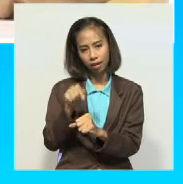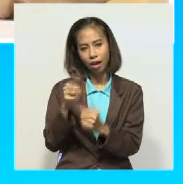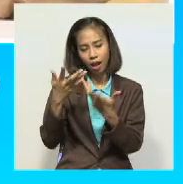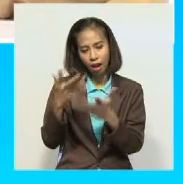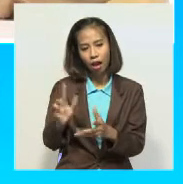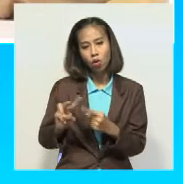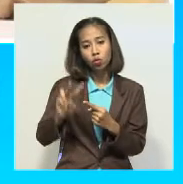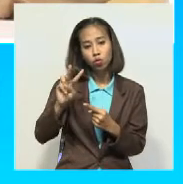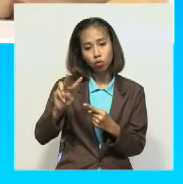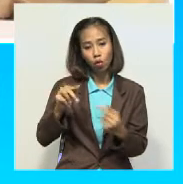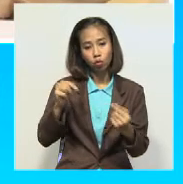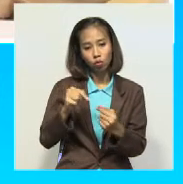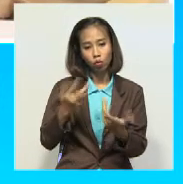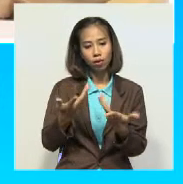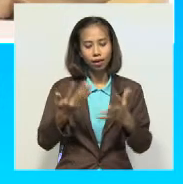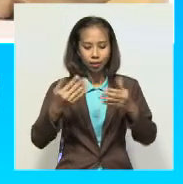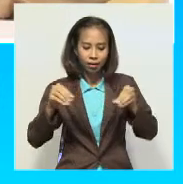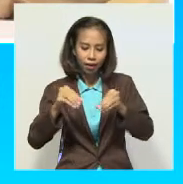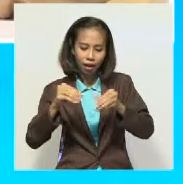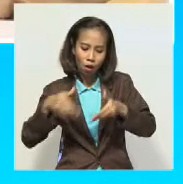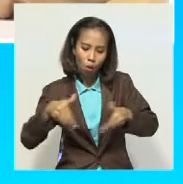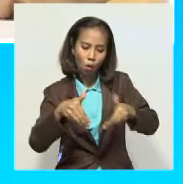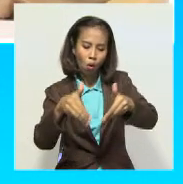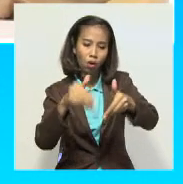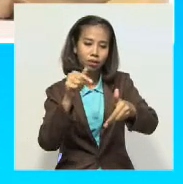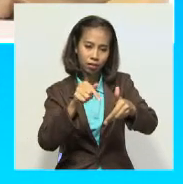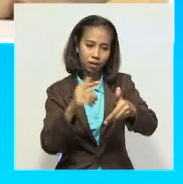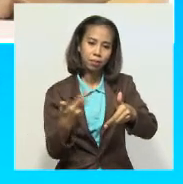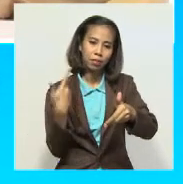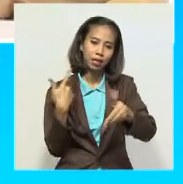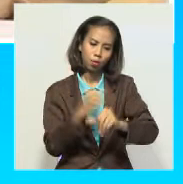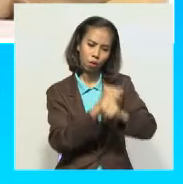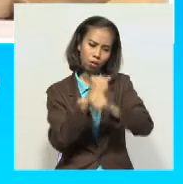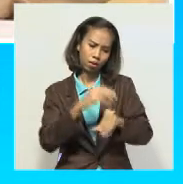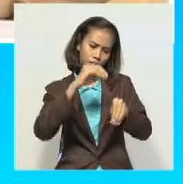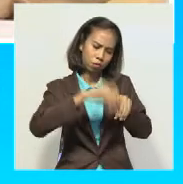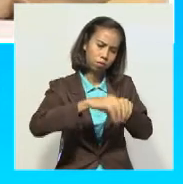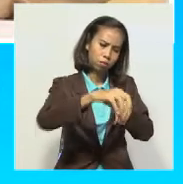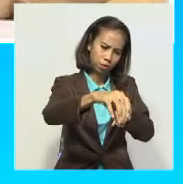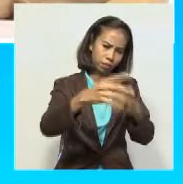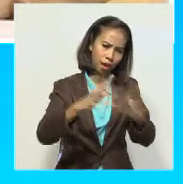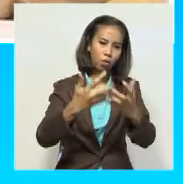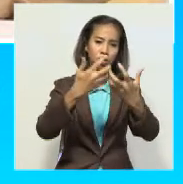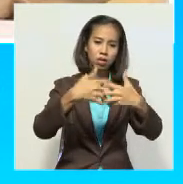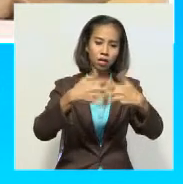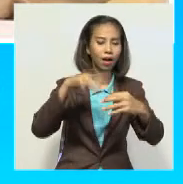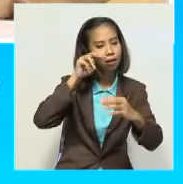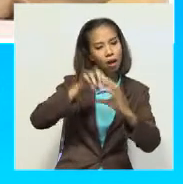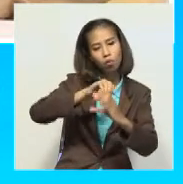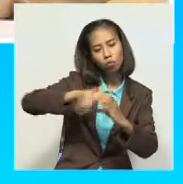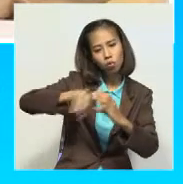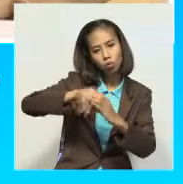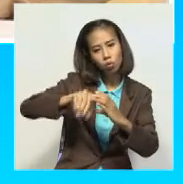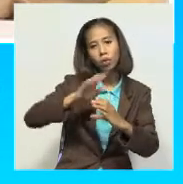ของการพื้นที่สาธารณะริมตลิ่งต่างๆคลองเนี่ยอุดรูรั่วอะไรแล้วเนี่ยตอนนี้เราก็เตรียมเครื่องสูบน้ำแล้ว ค ือถ้าน้ำล้นต